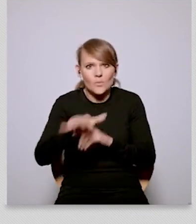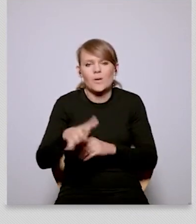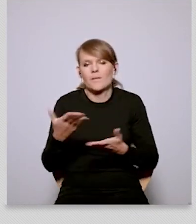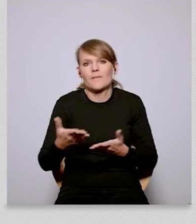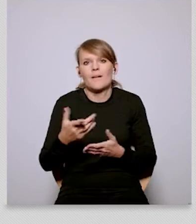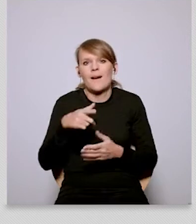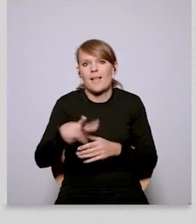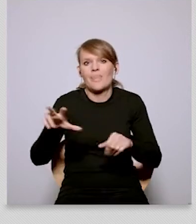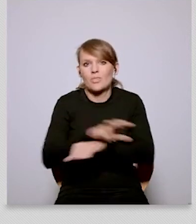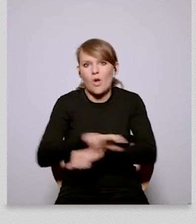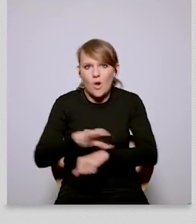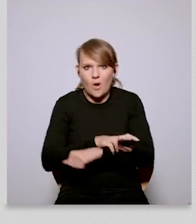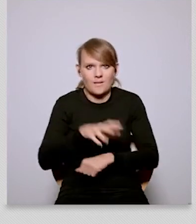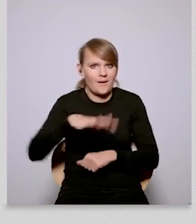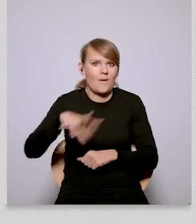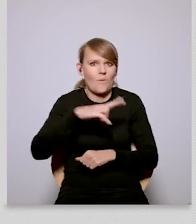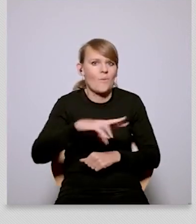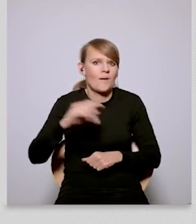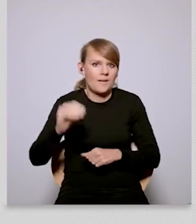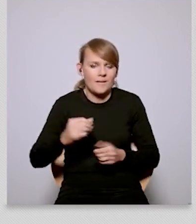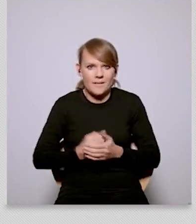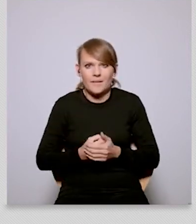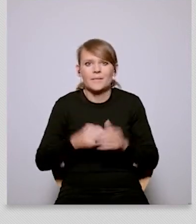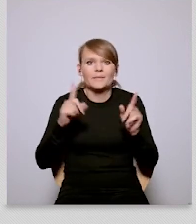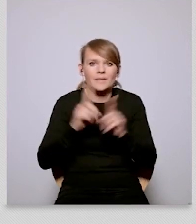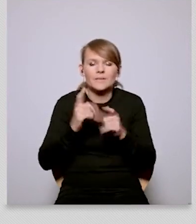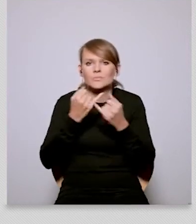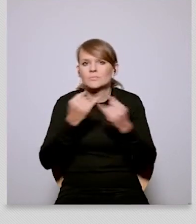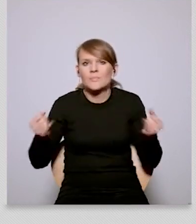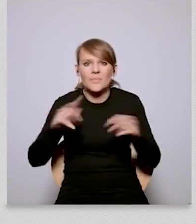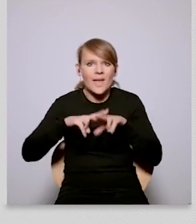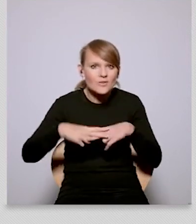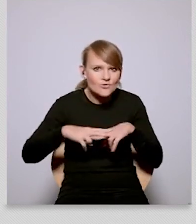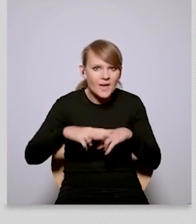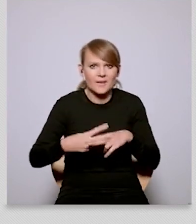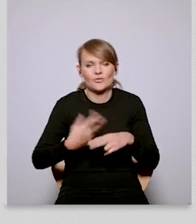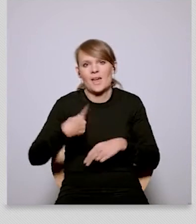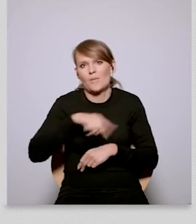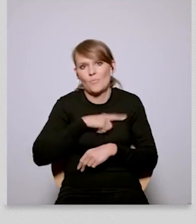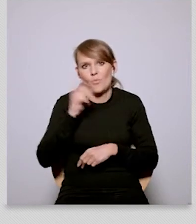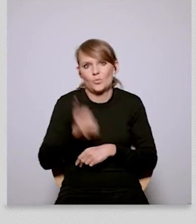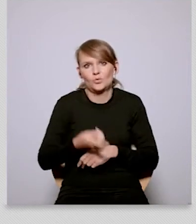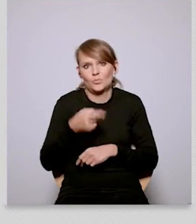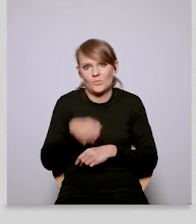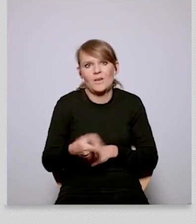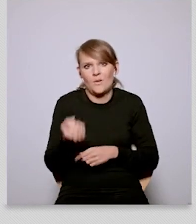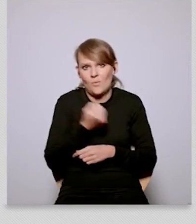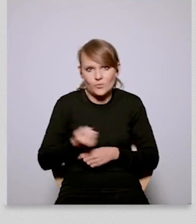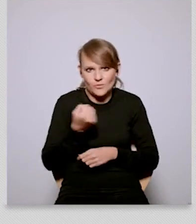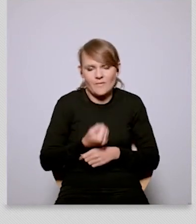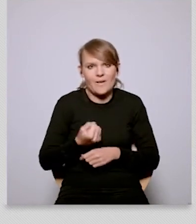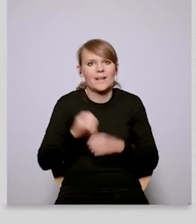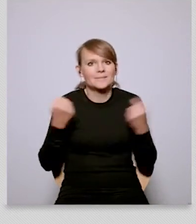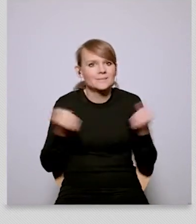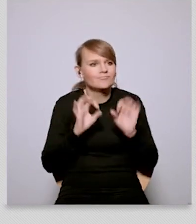Europejskiej to się przekłada też na narzędzia którymi się będziemy musieli posługiwać żeby dbać o odpowiednie stale